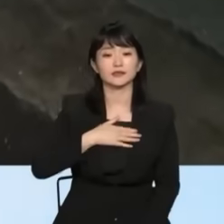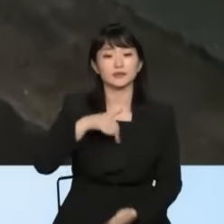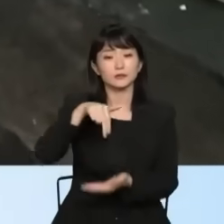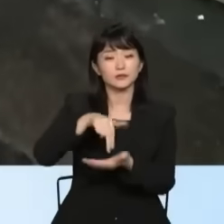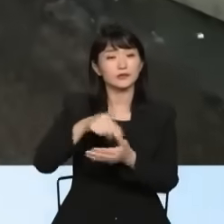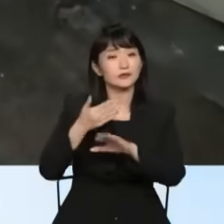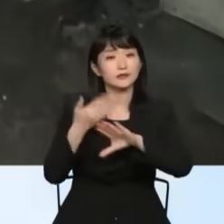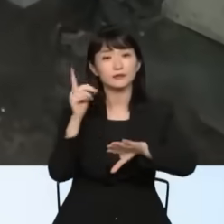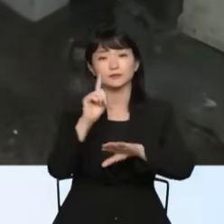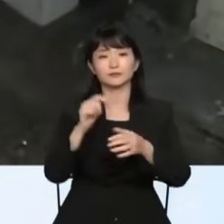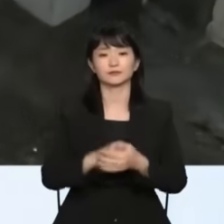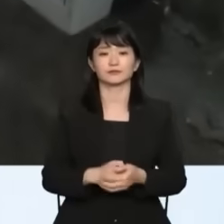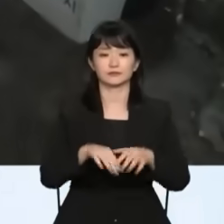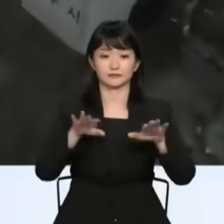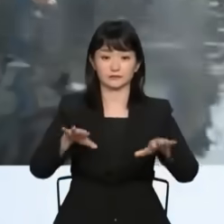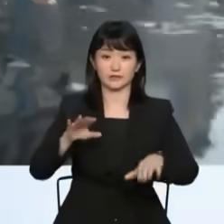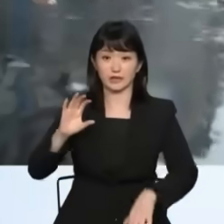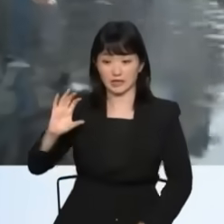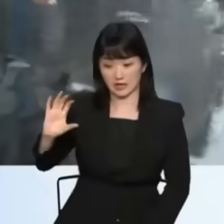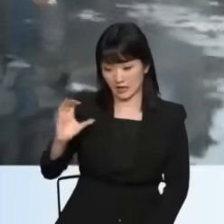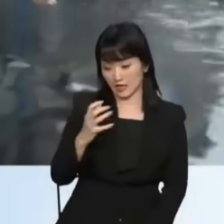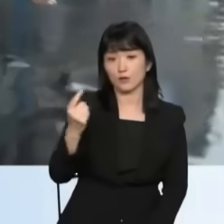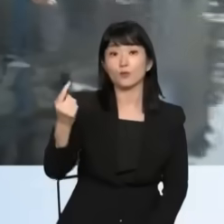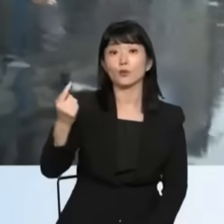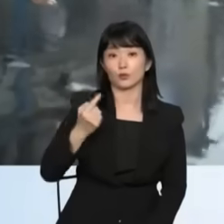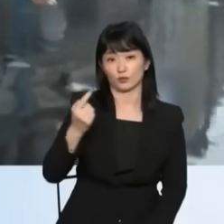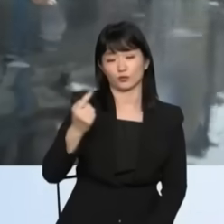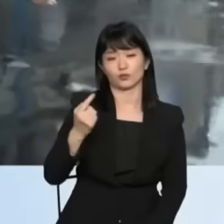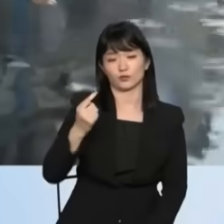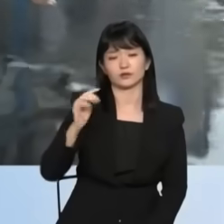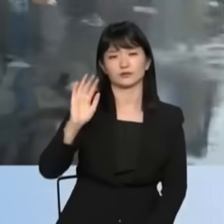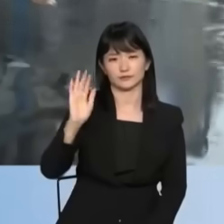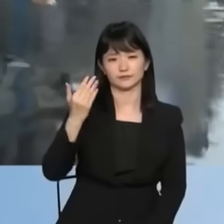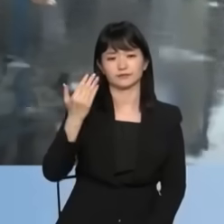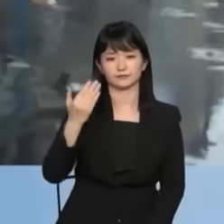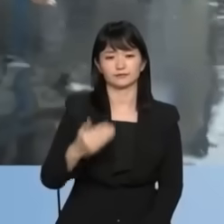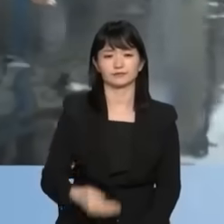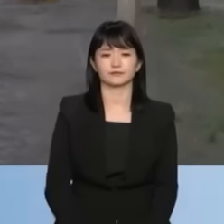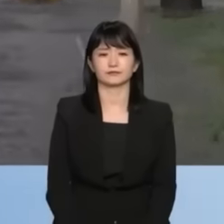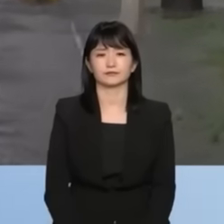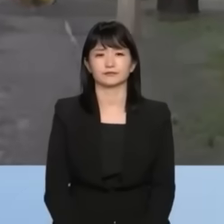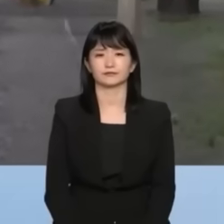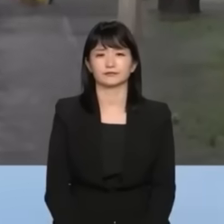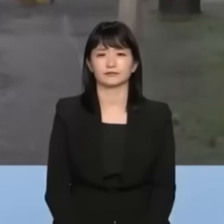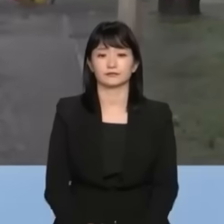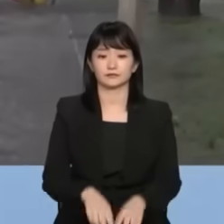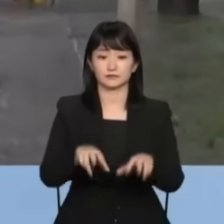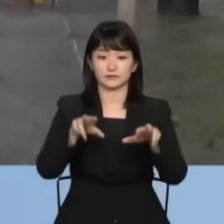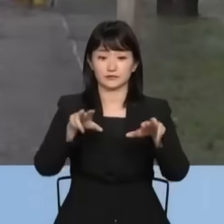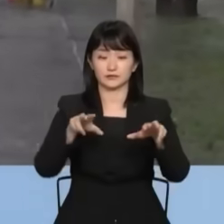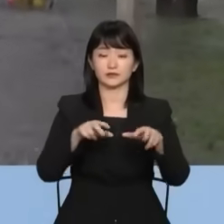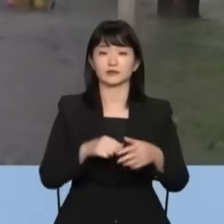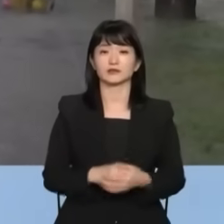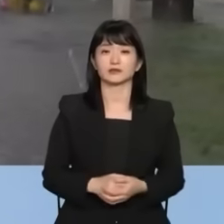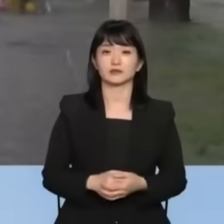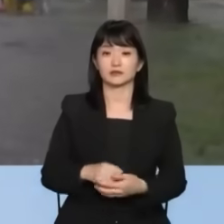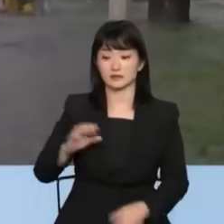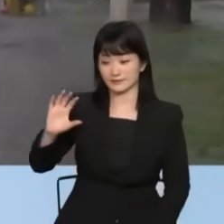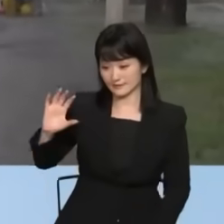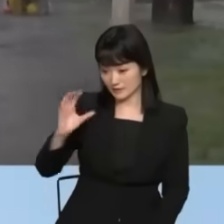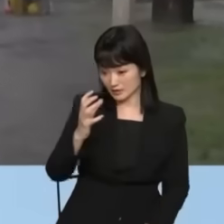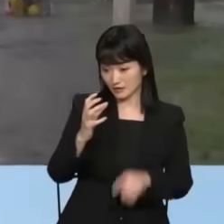게 아 이제는 태풍까지 올라올 수 있는 길이 열렸구나라는 그런 생각이 좀 들었는데요. 이제는 막강하게 만들어지는 그